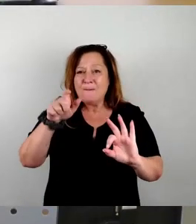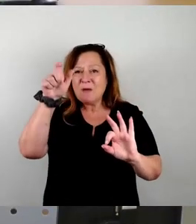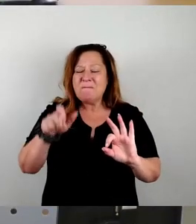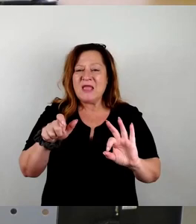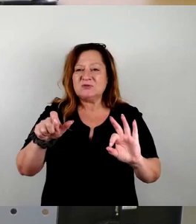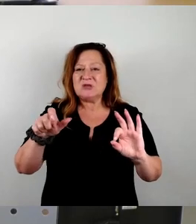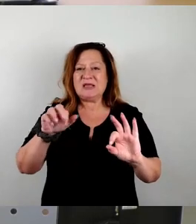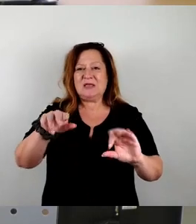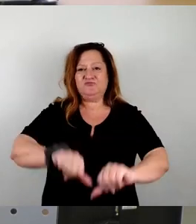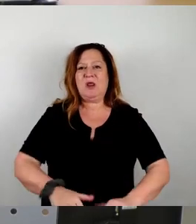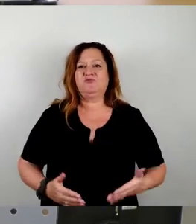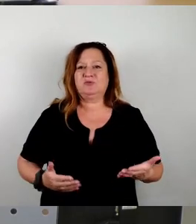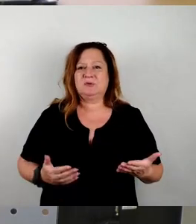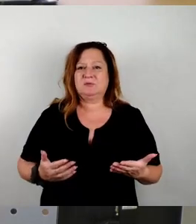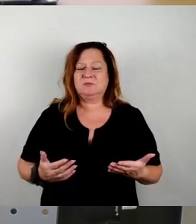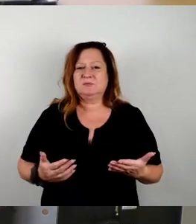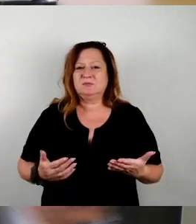da werden wir uns in nächster Zeit noch unterhalten.